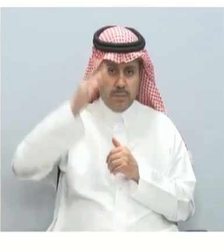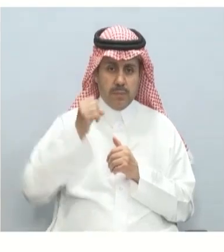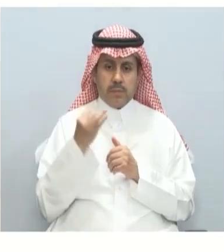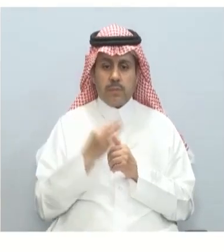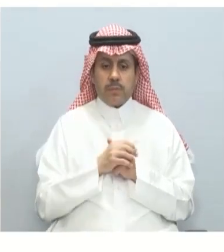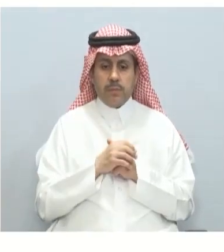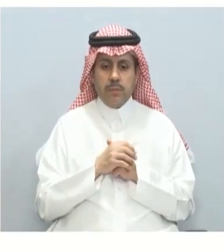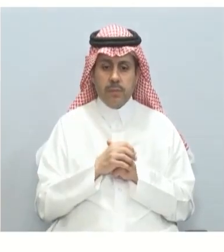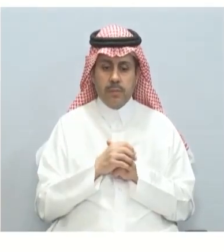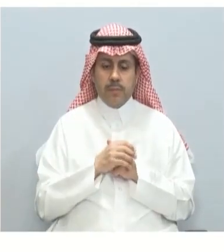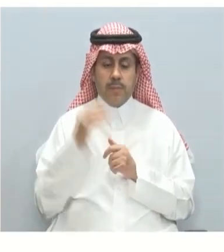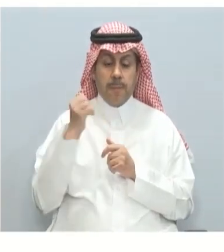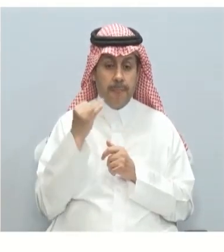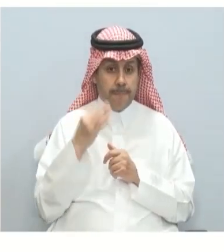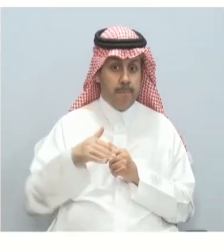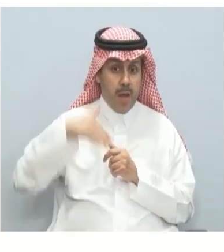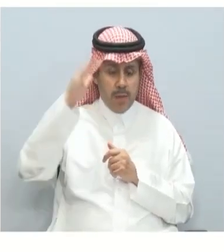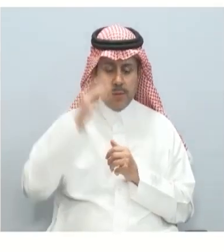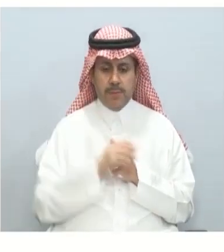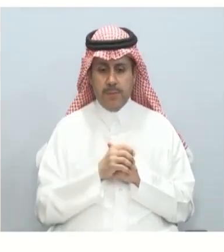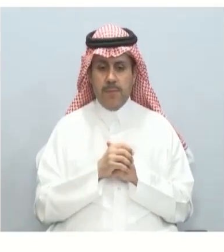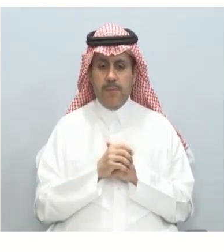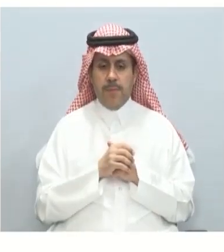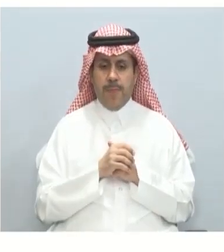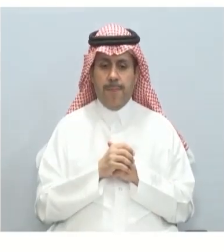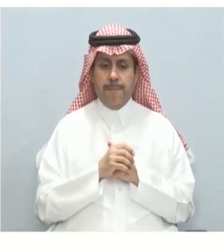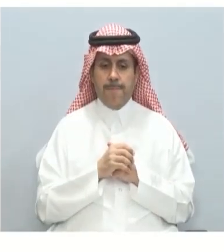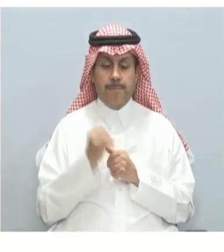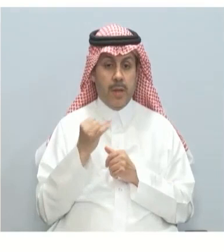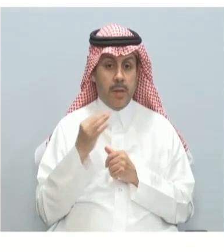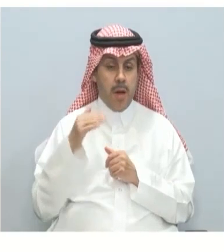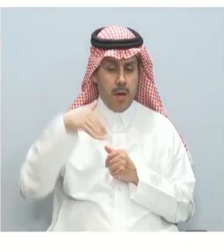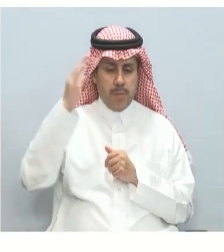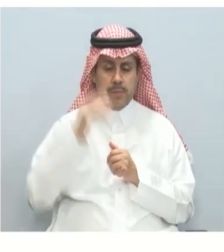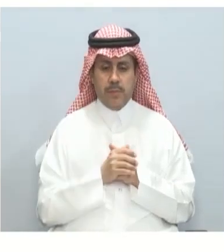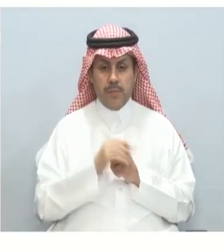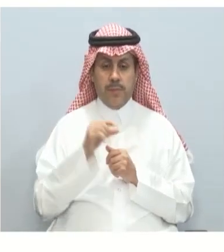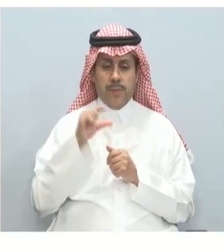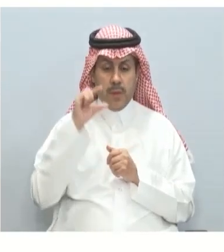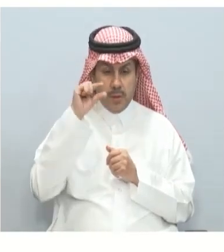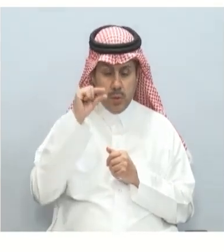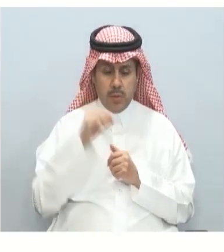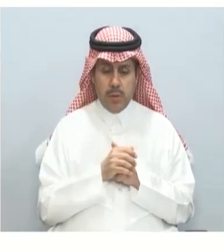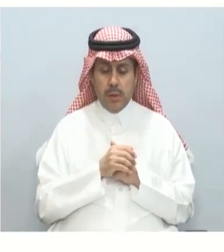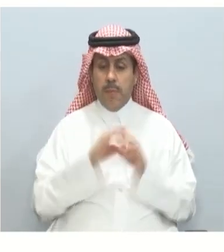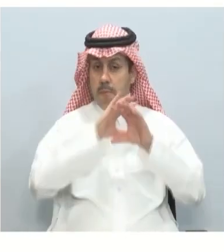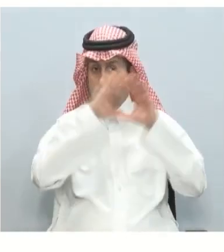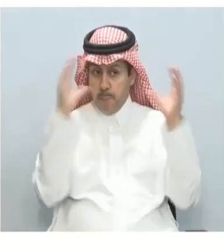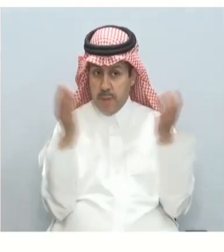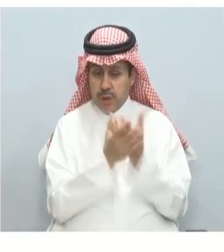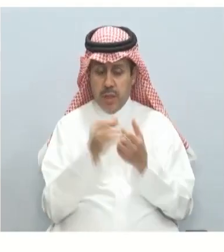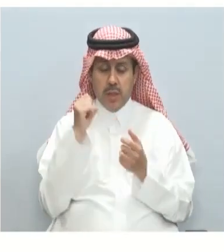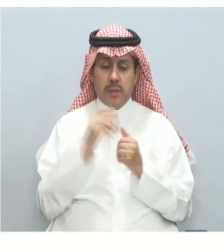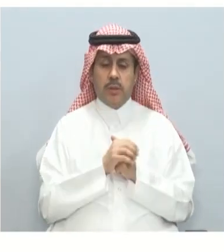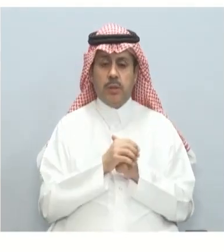هنا راح تكون هي القيمه طبعا اللي هو الصغرى لمجال الداله لكن راح